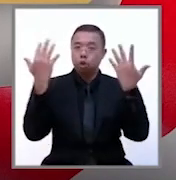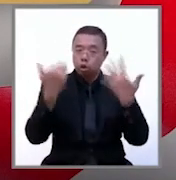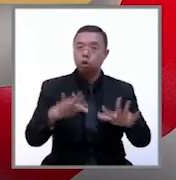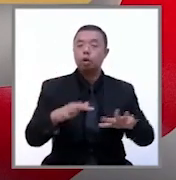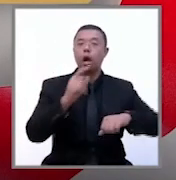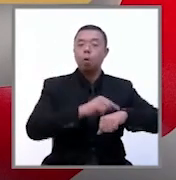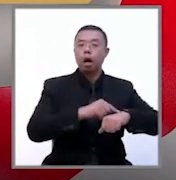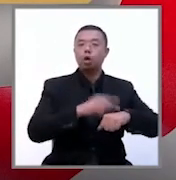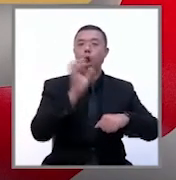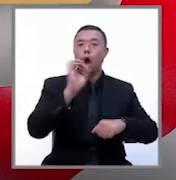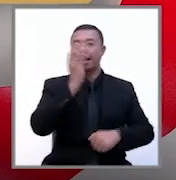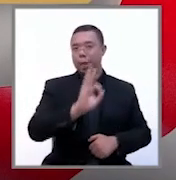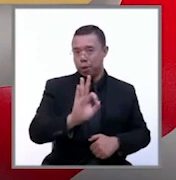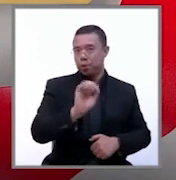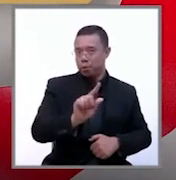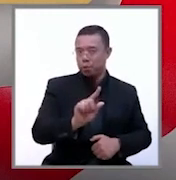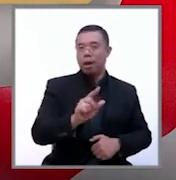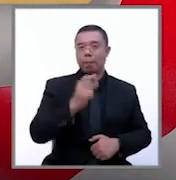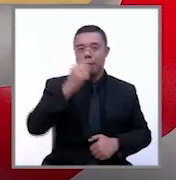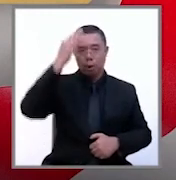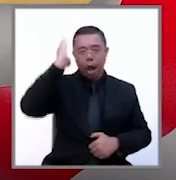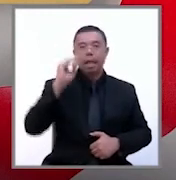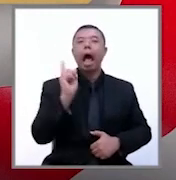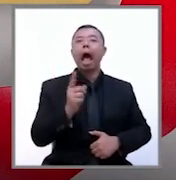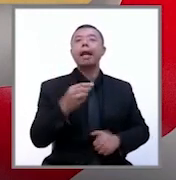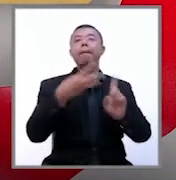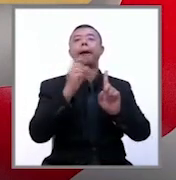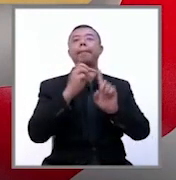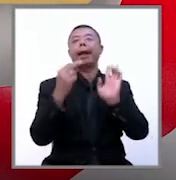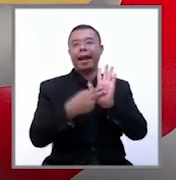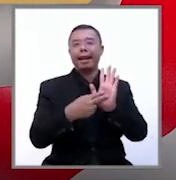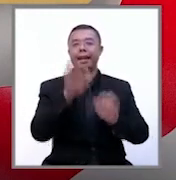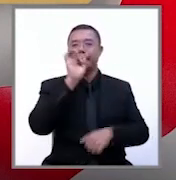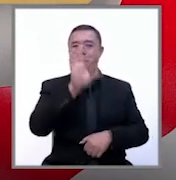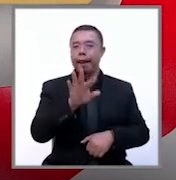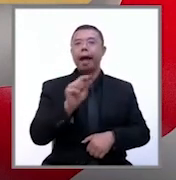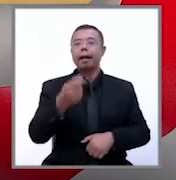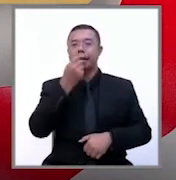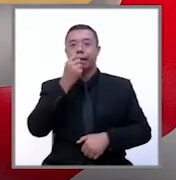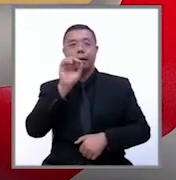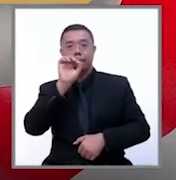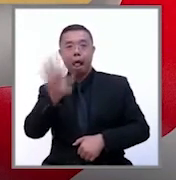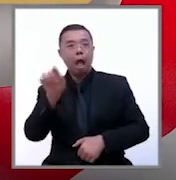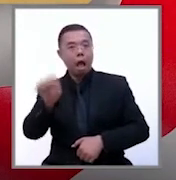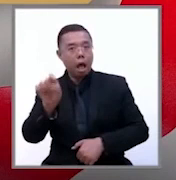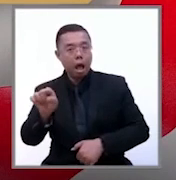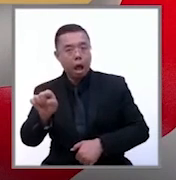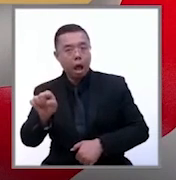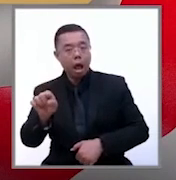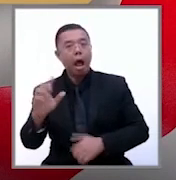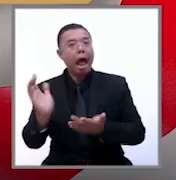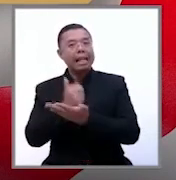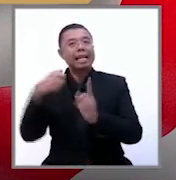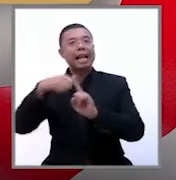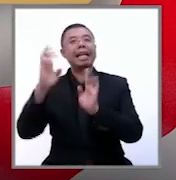zaman Orde baru muncul BPN sehingga dikatakan bahwa yang disebut sebagai produk